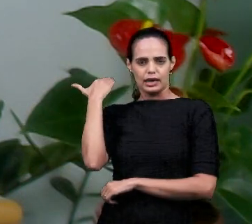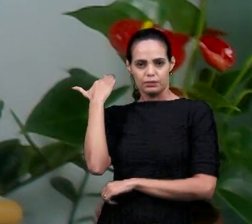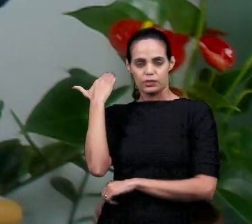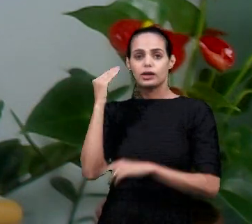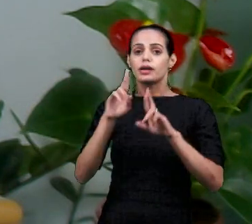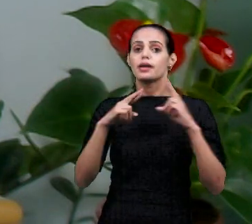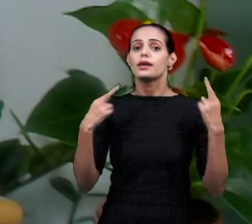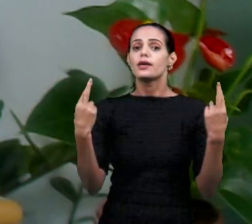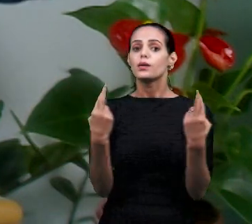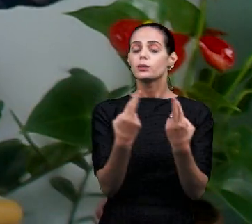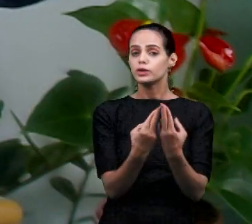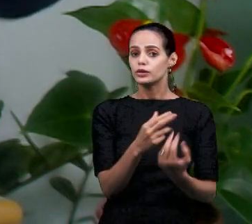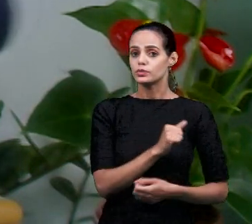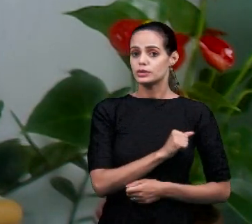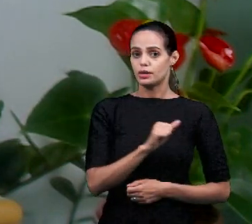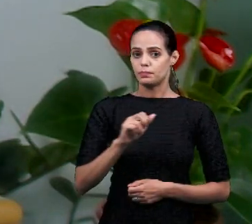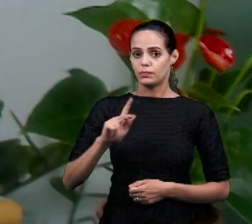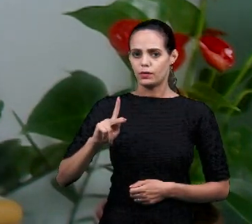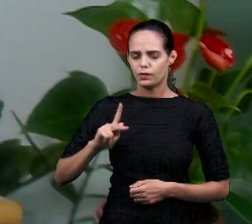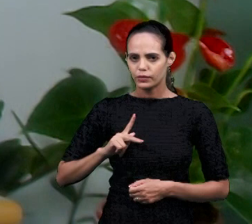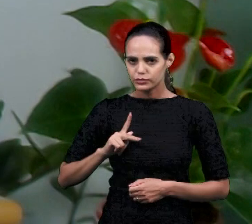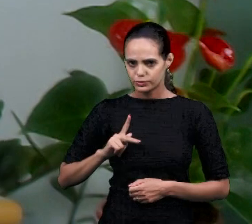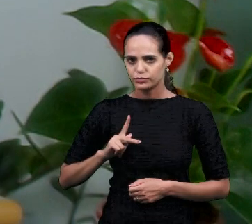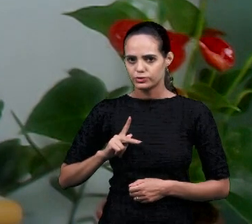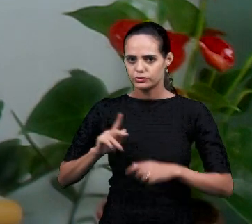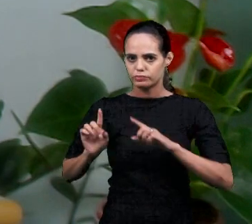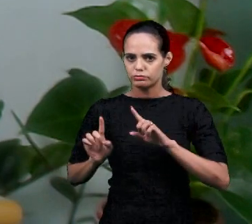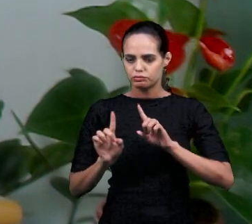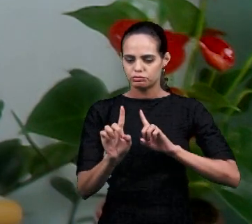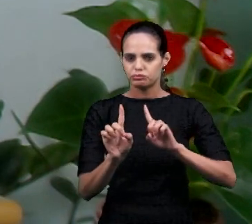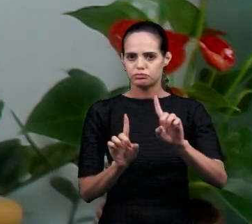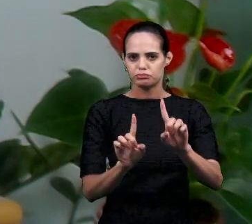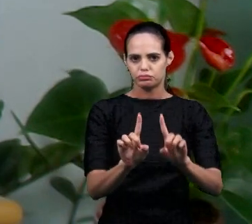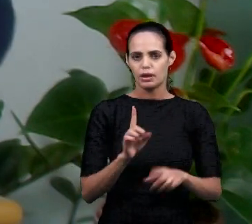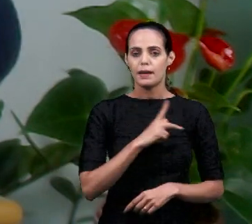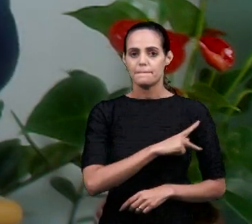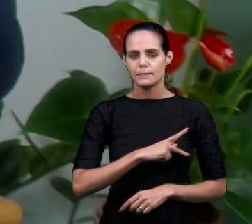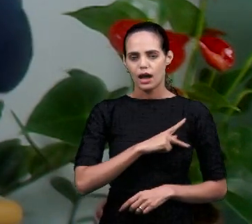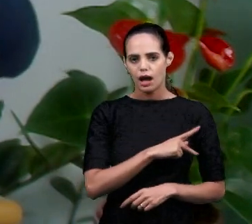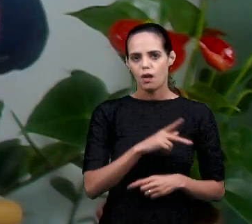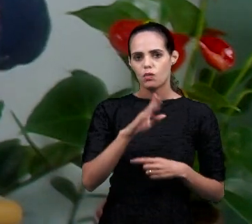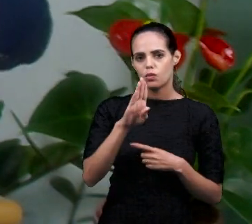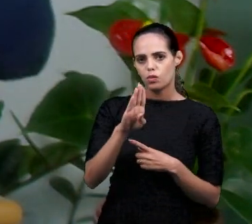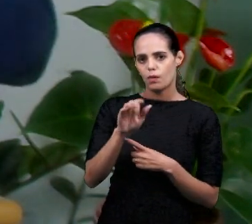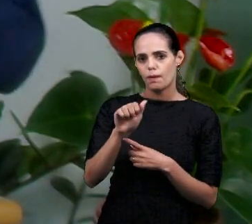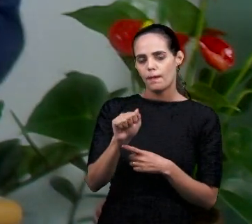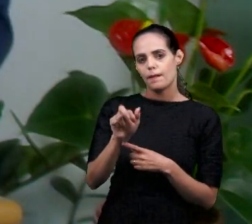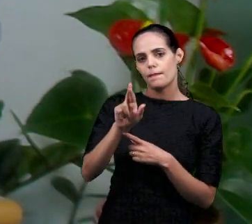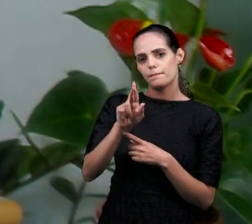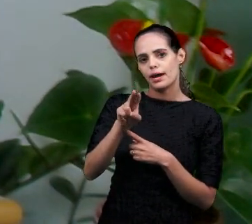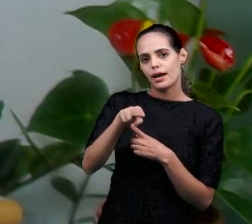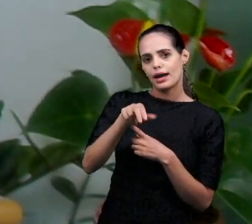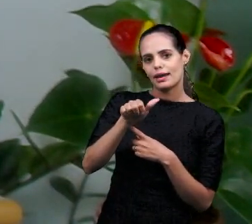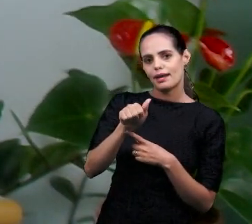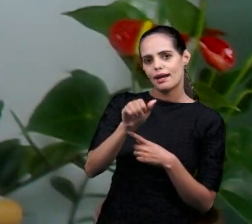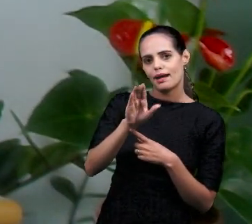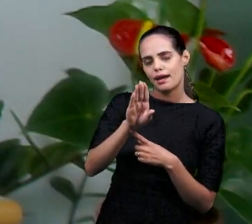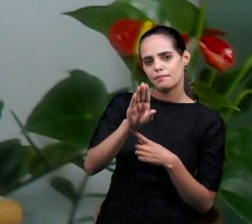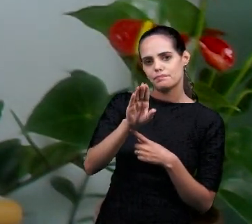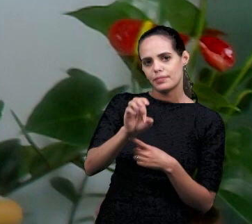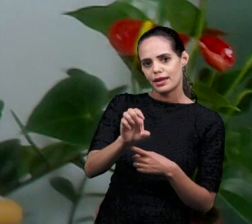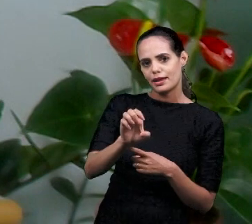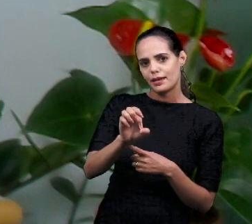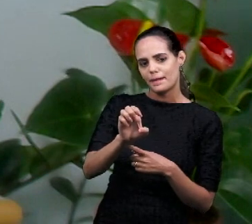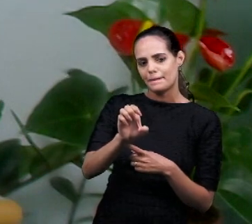apôtres, quelques-uns envoyés, qui était le cas de Paul et Barnabas.